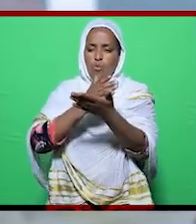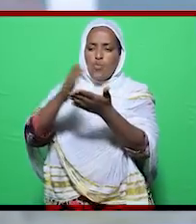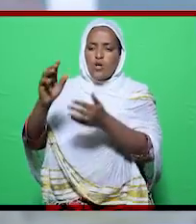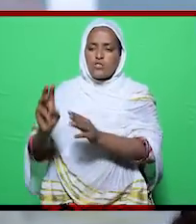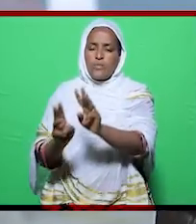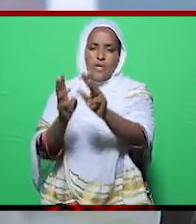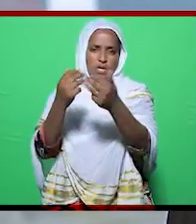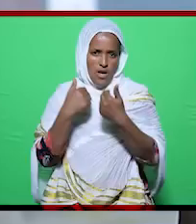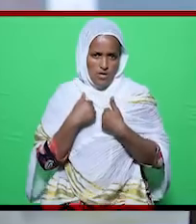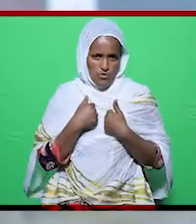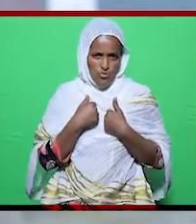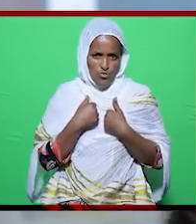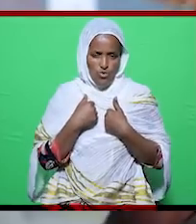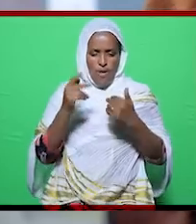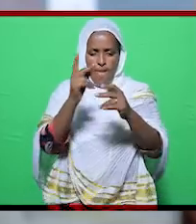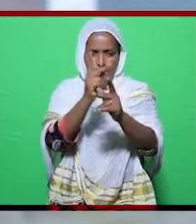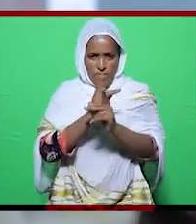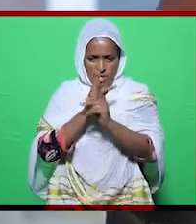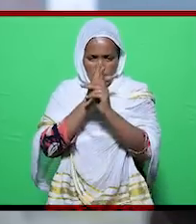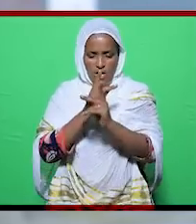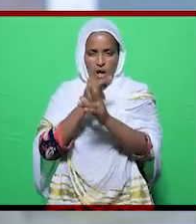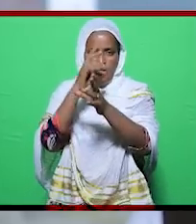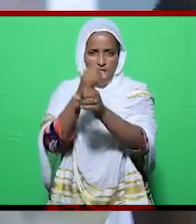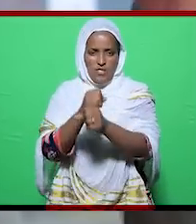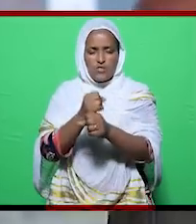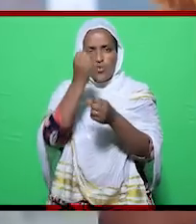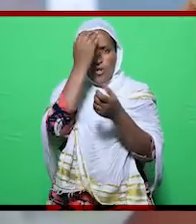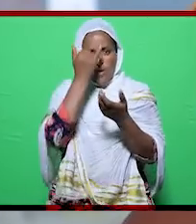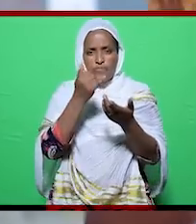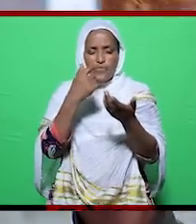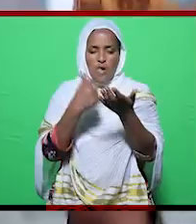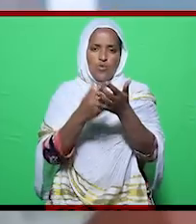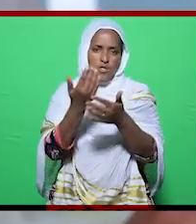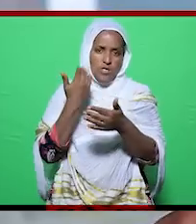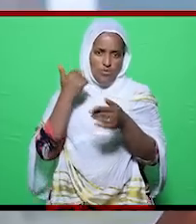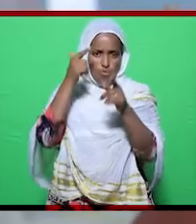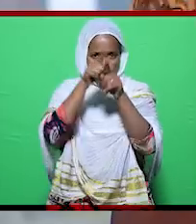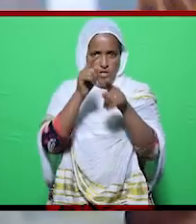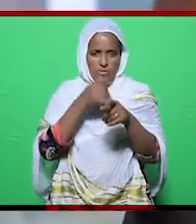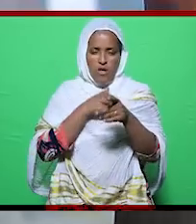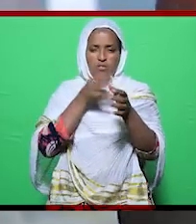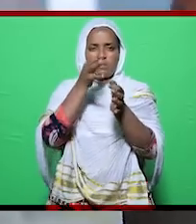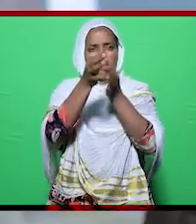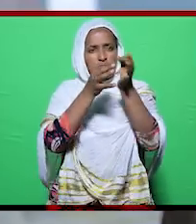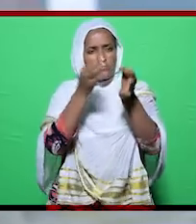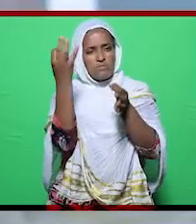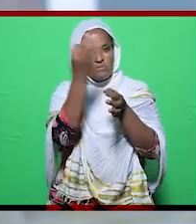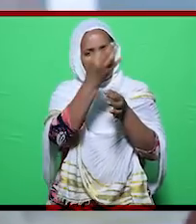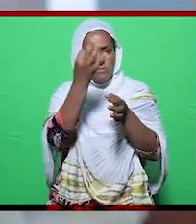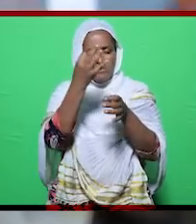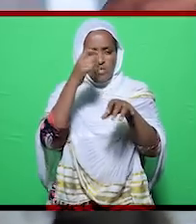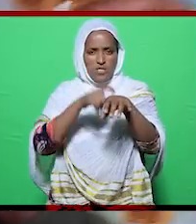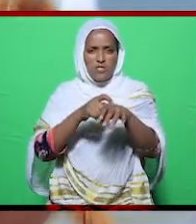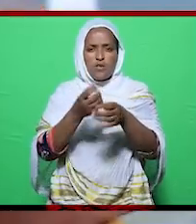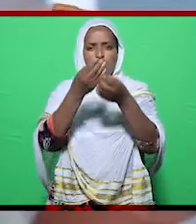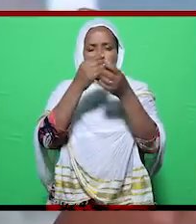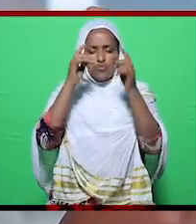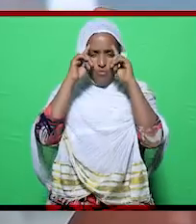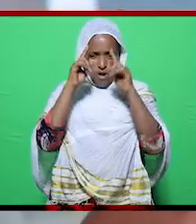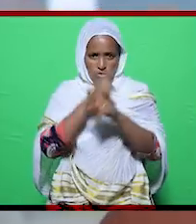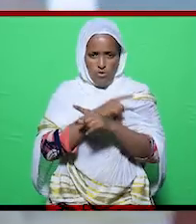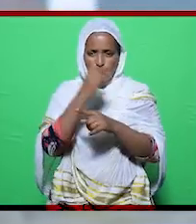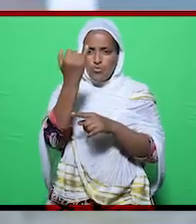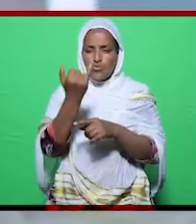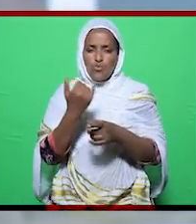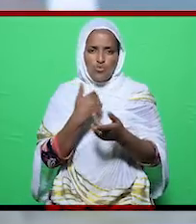ሥዕላት ሲጎዱ ላምልኮት የሚገቡት ወደ ቤተ መቅደስ እንዲገቡ ጥንቃቄ ተደረገባቸው። የማይሆኑት ግን መወገጃ መንገድ